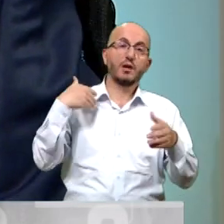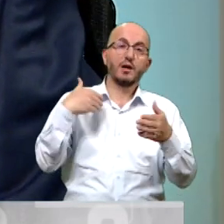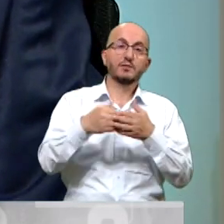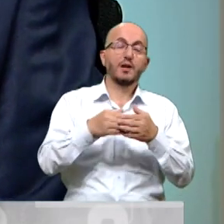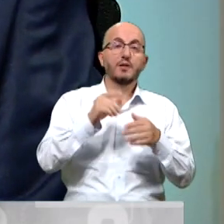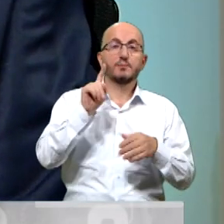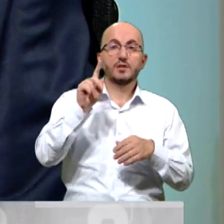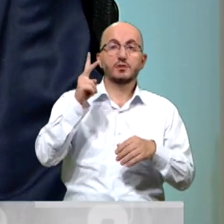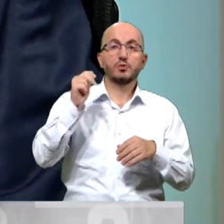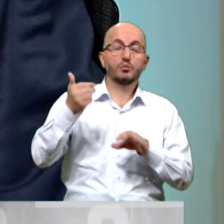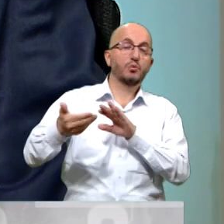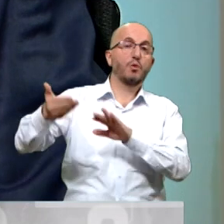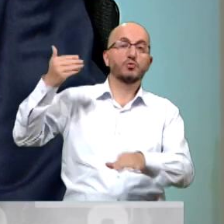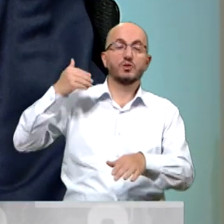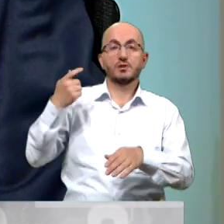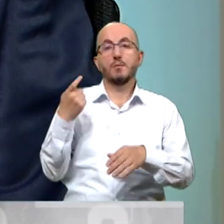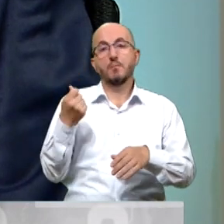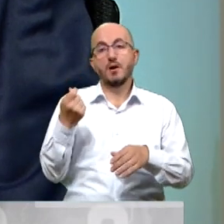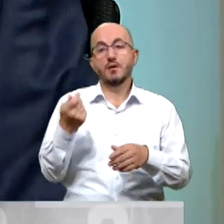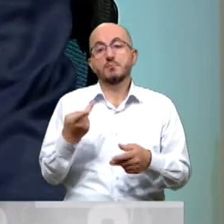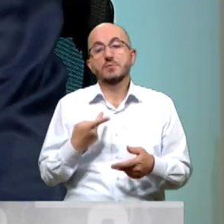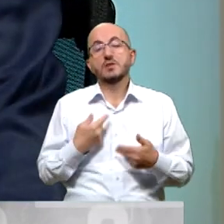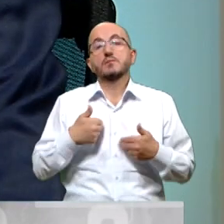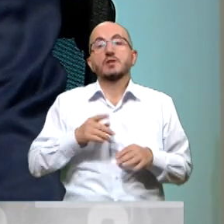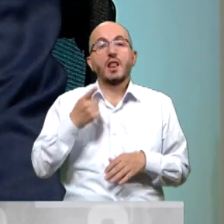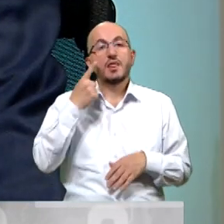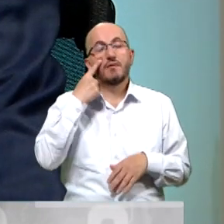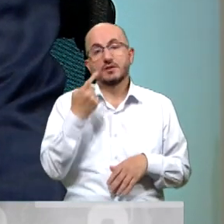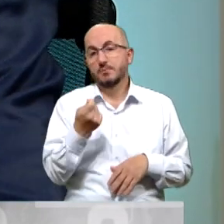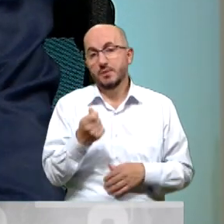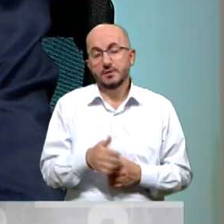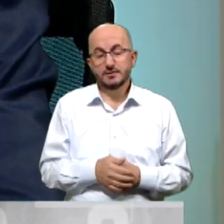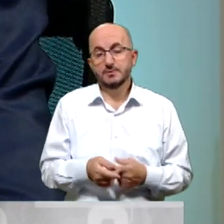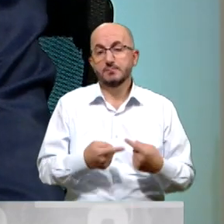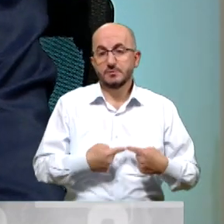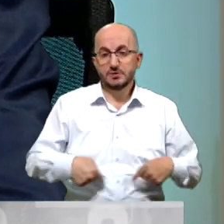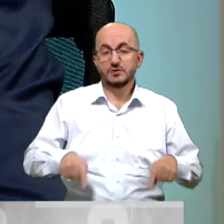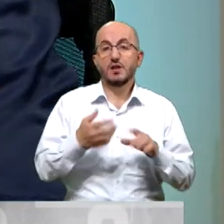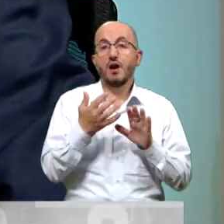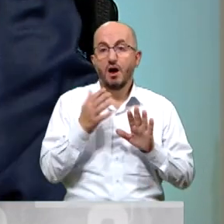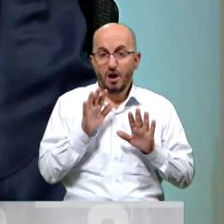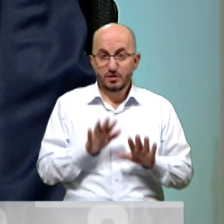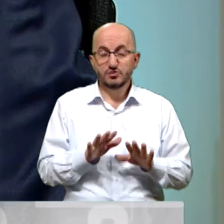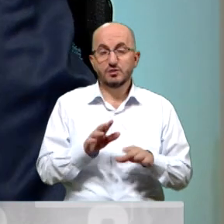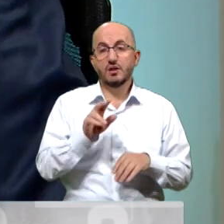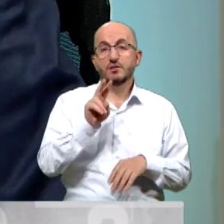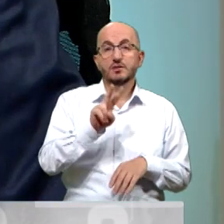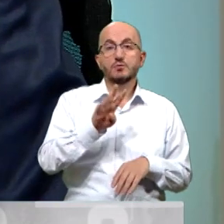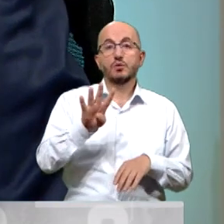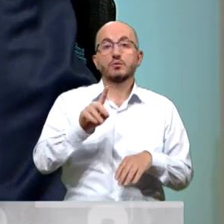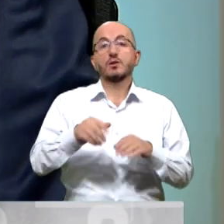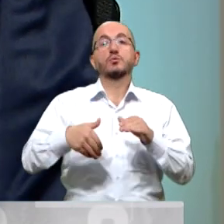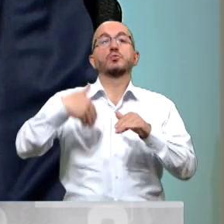gün önceki para bizim değil. Devletin parası. Biz ancak 24'ten sonra o paranın